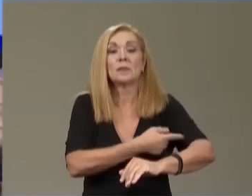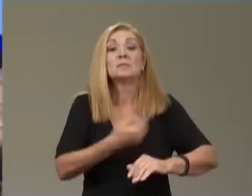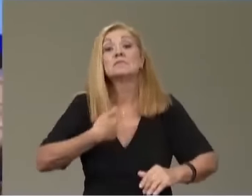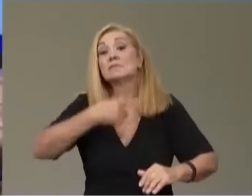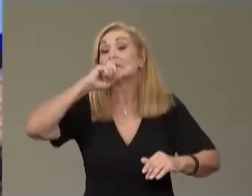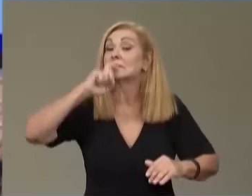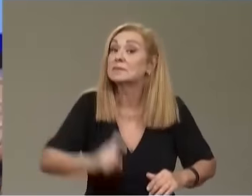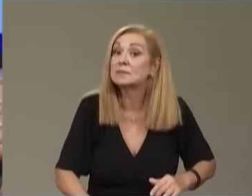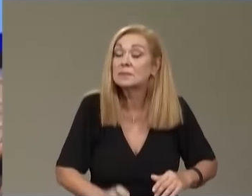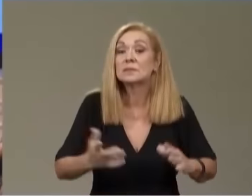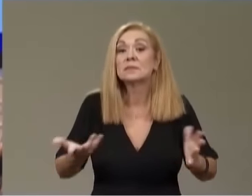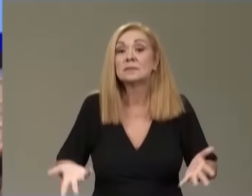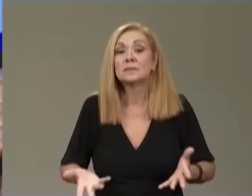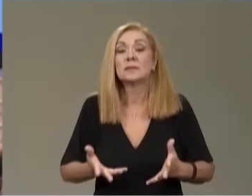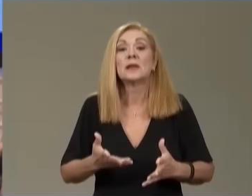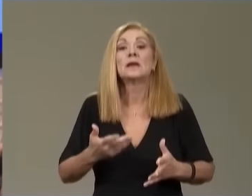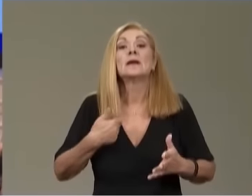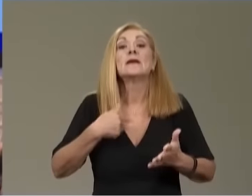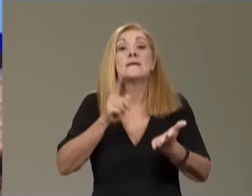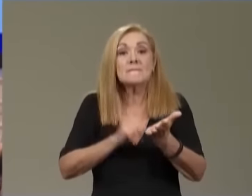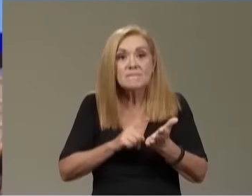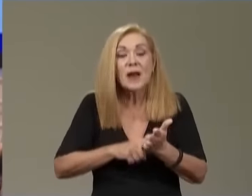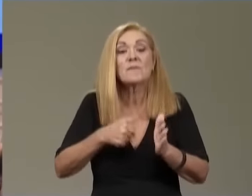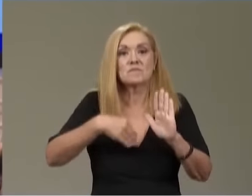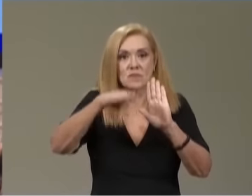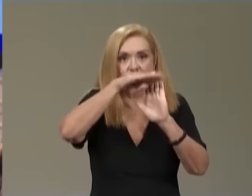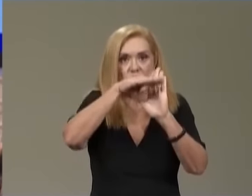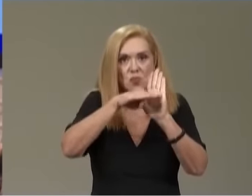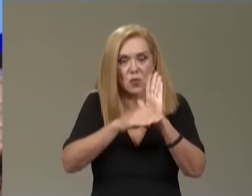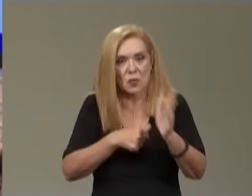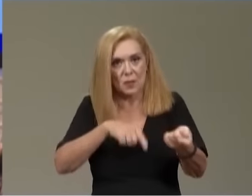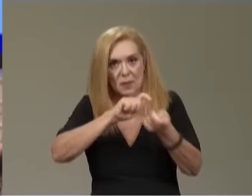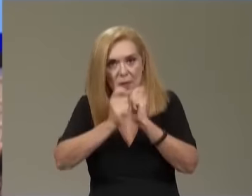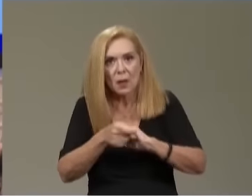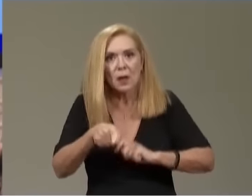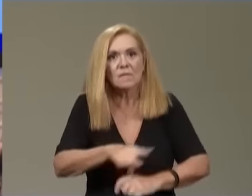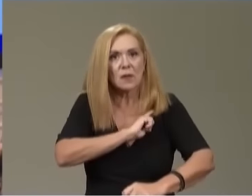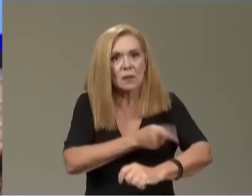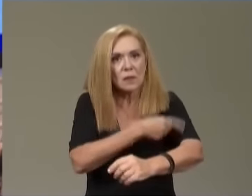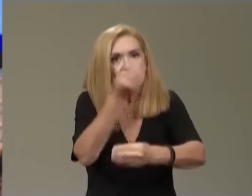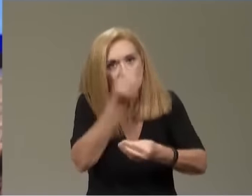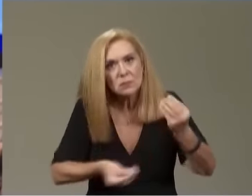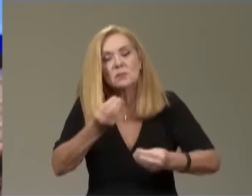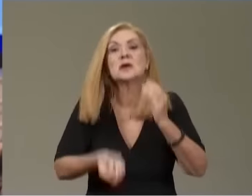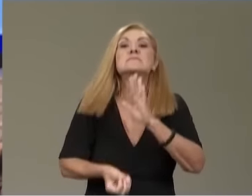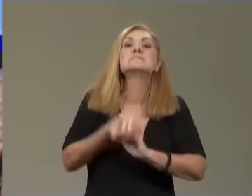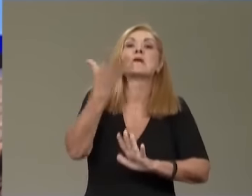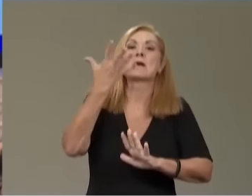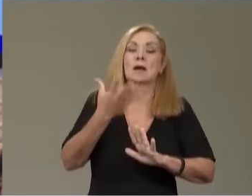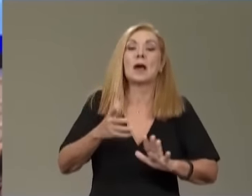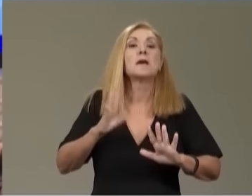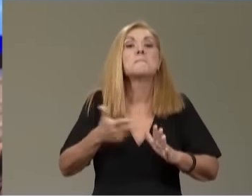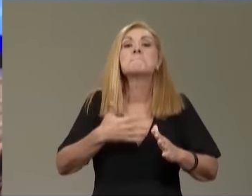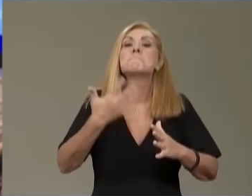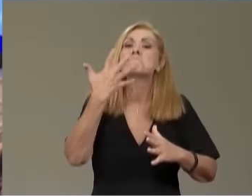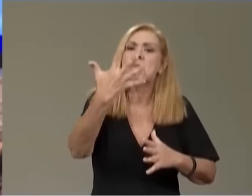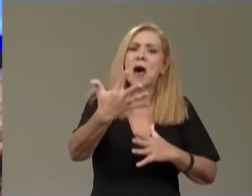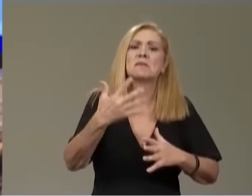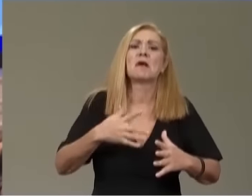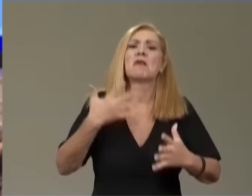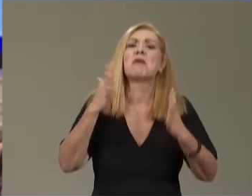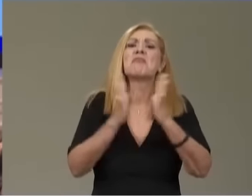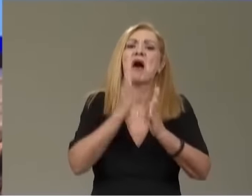συνεπώς να διαμορφώσουμε τους όρους για να αποκτήσουν νέα δυναμική. Με στόχο σε βάθος 5 έως 10 ετών να